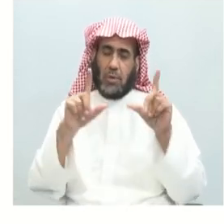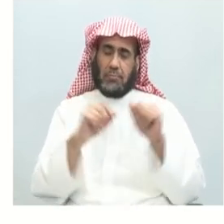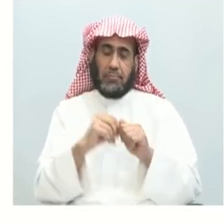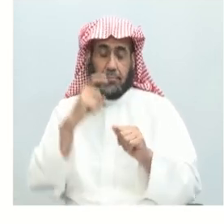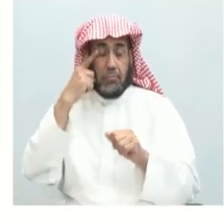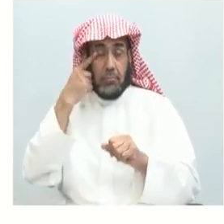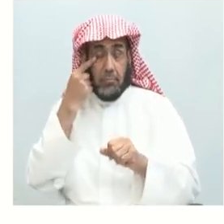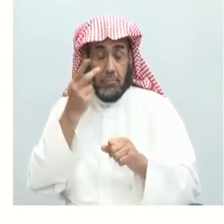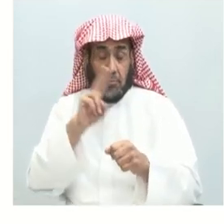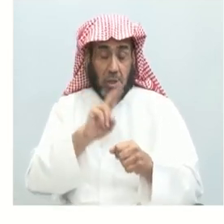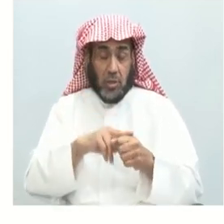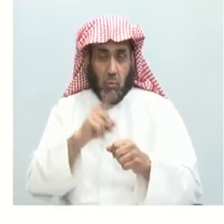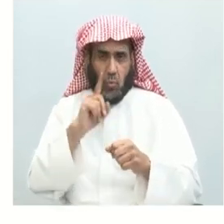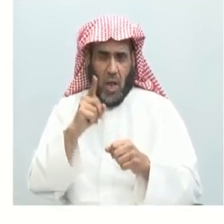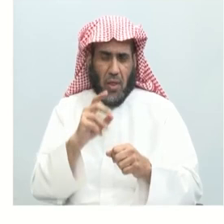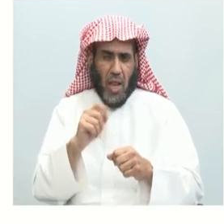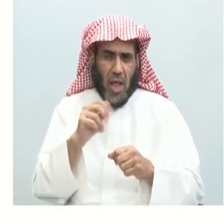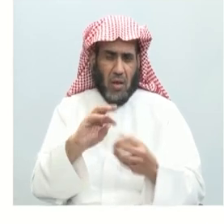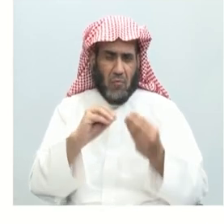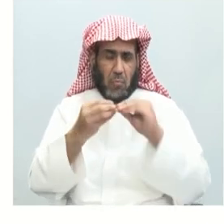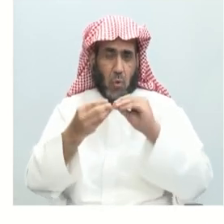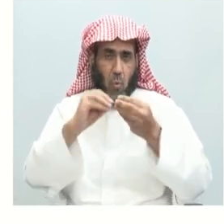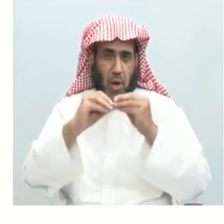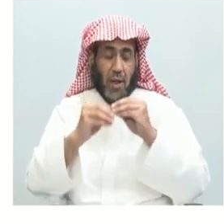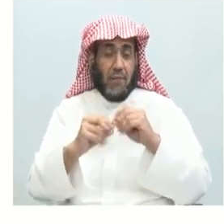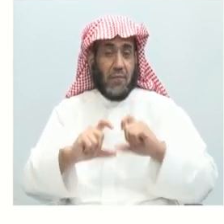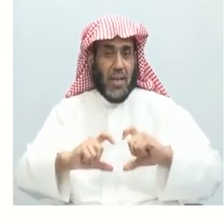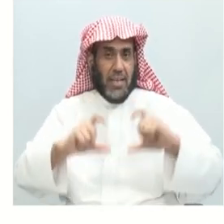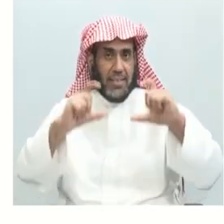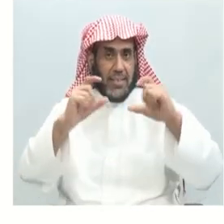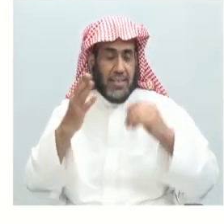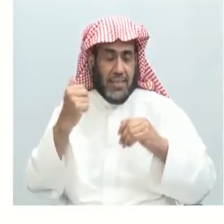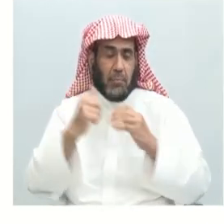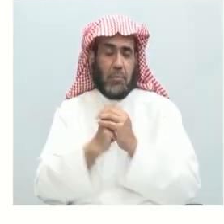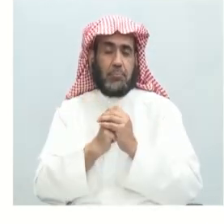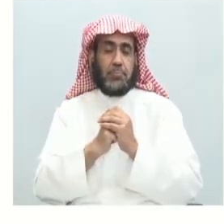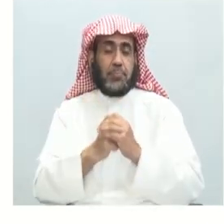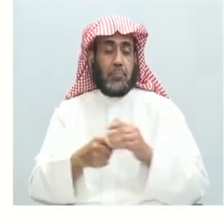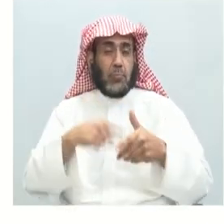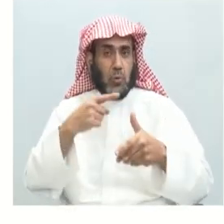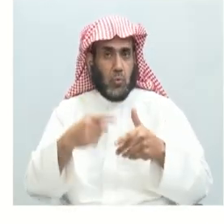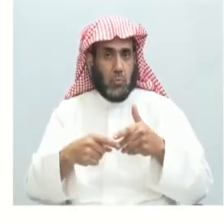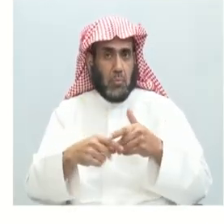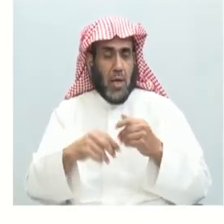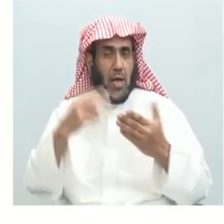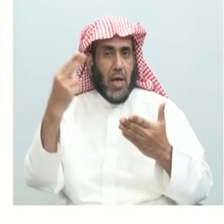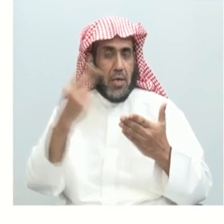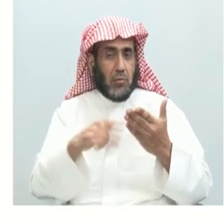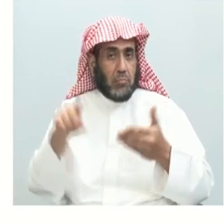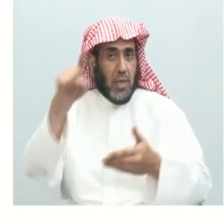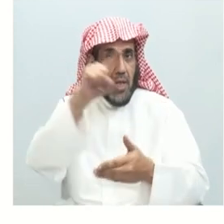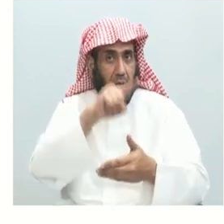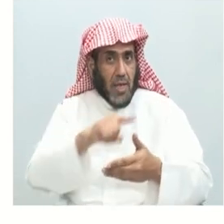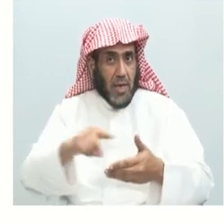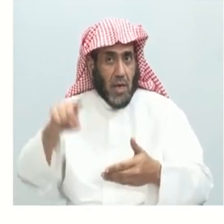ايضا الاحظ الاحرف الملونه في الحديث السابق ثم ارسم دائره